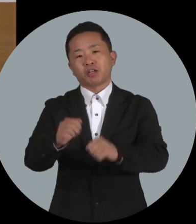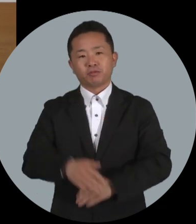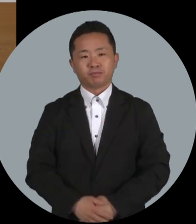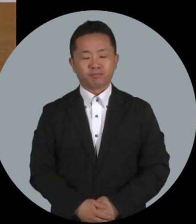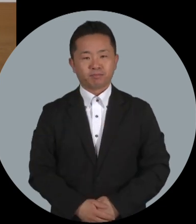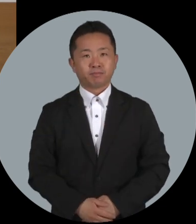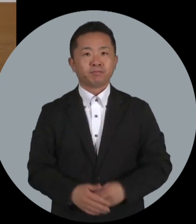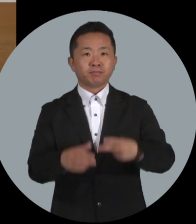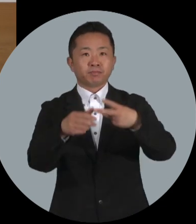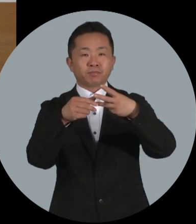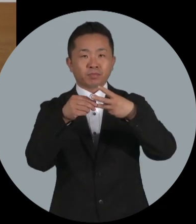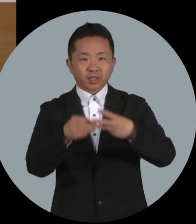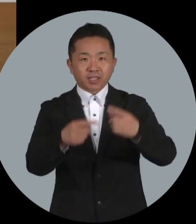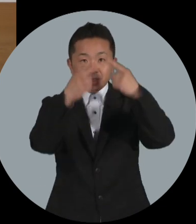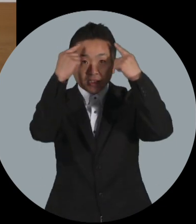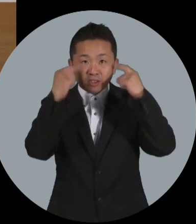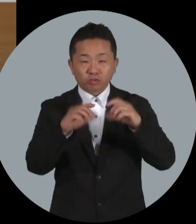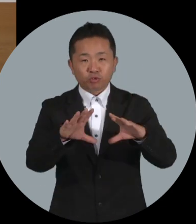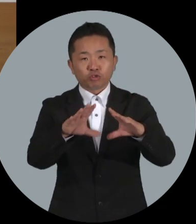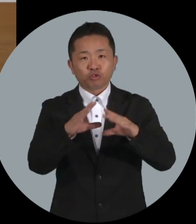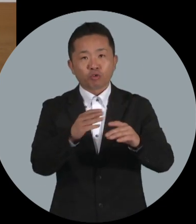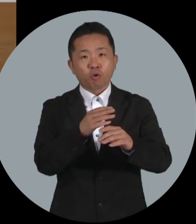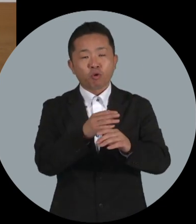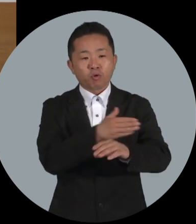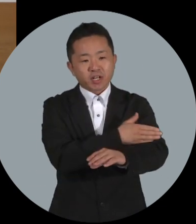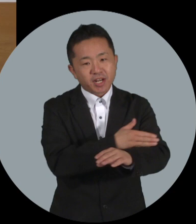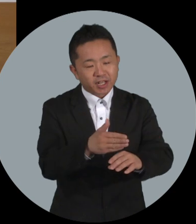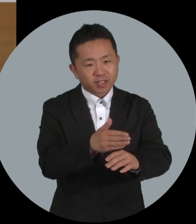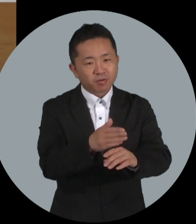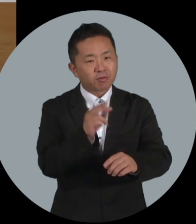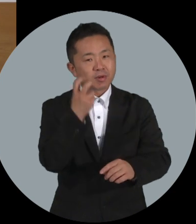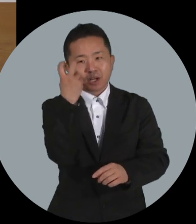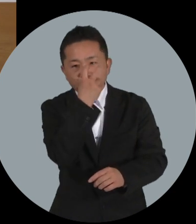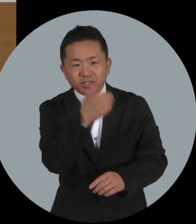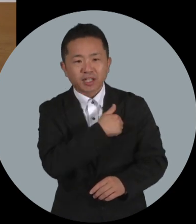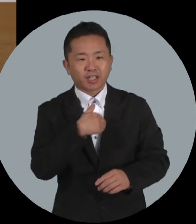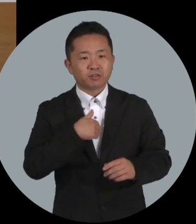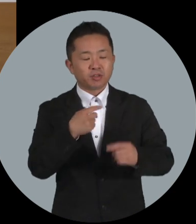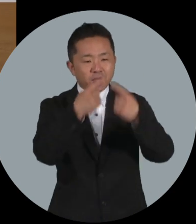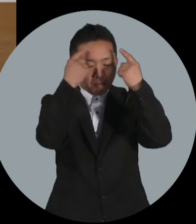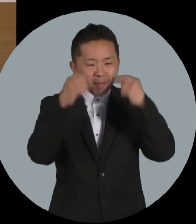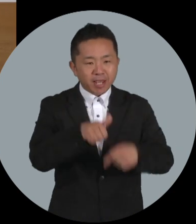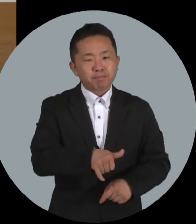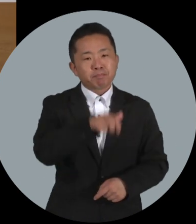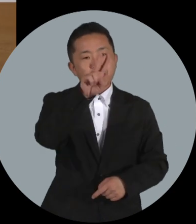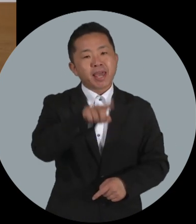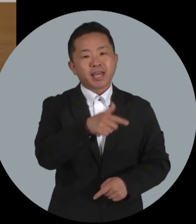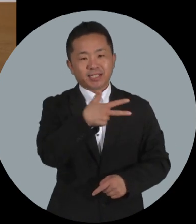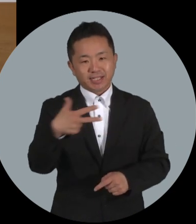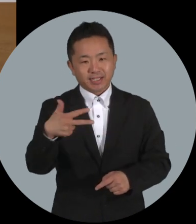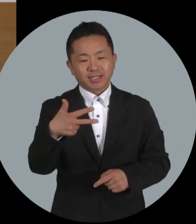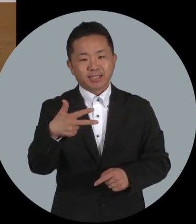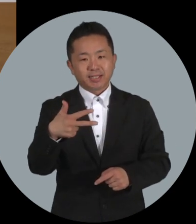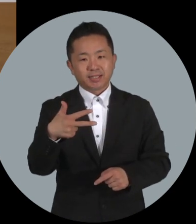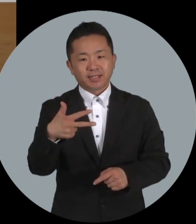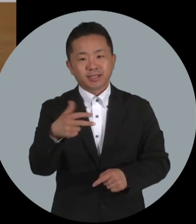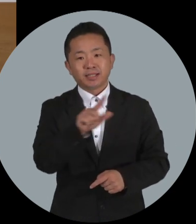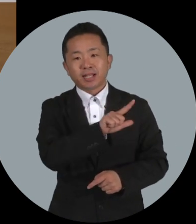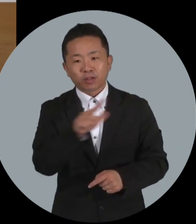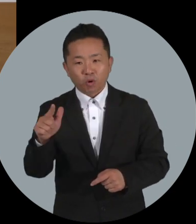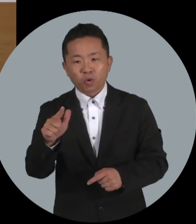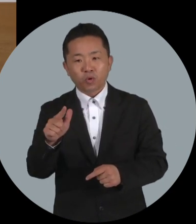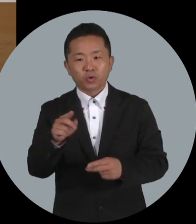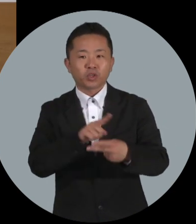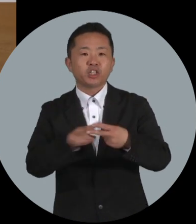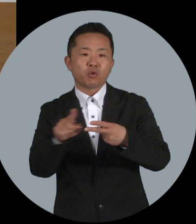身の受講履歴などを確認できるマイページ機能やキャリア支援が受けられるコンシェルジュ機能を実